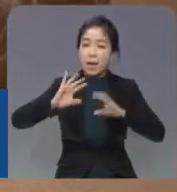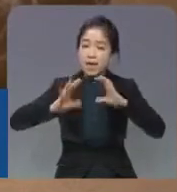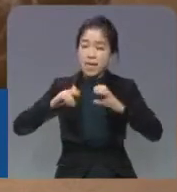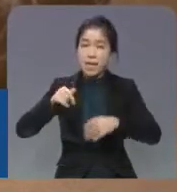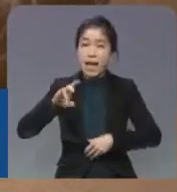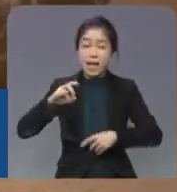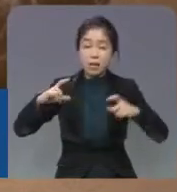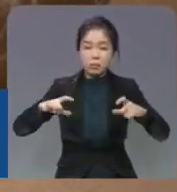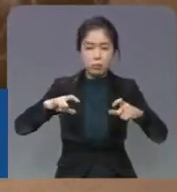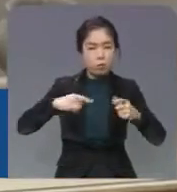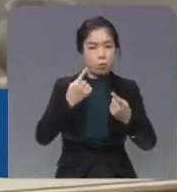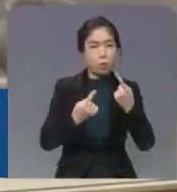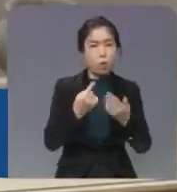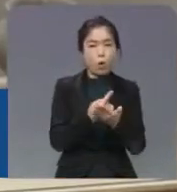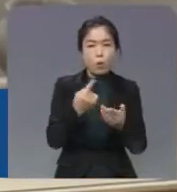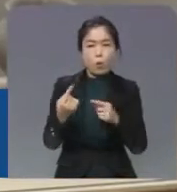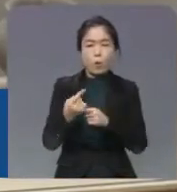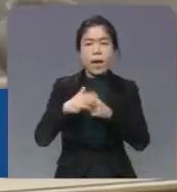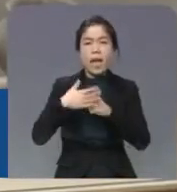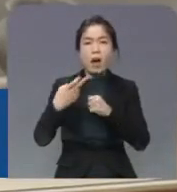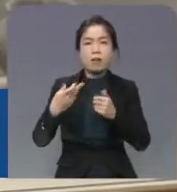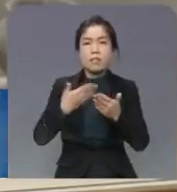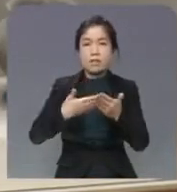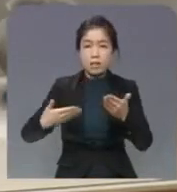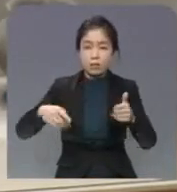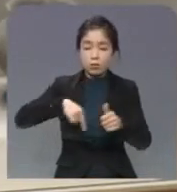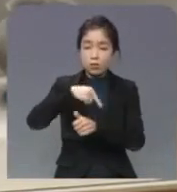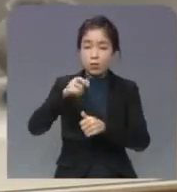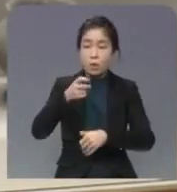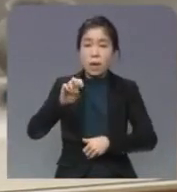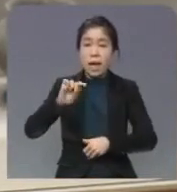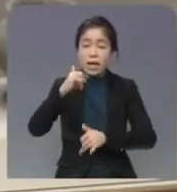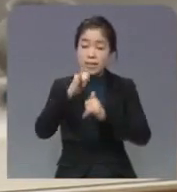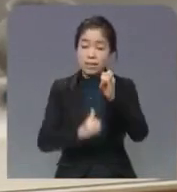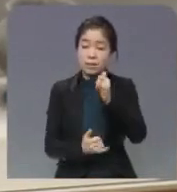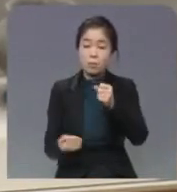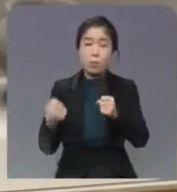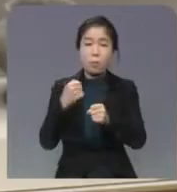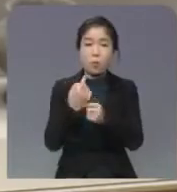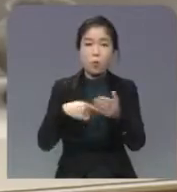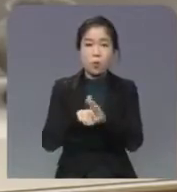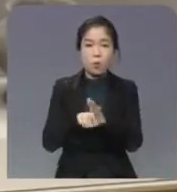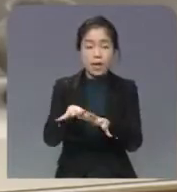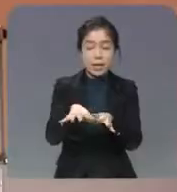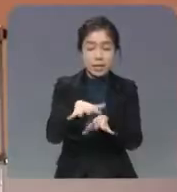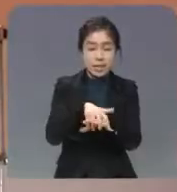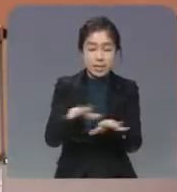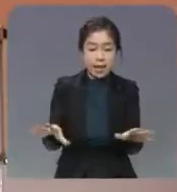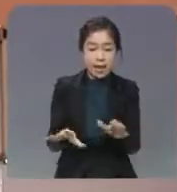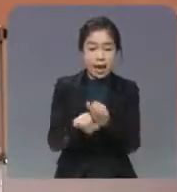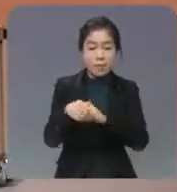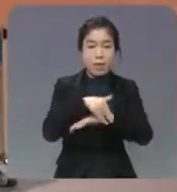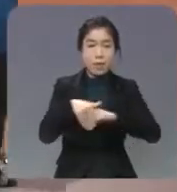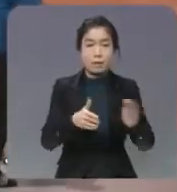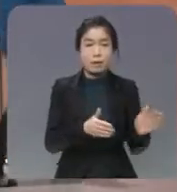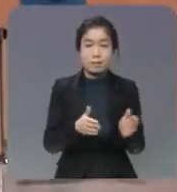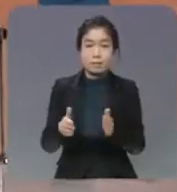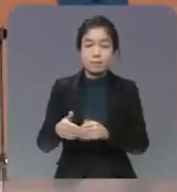소외됐던 영산강 유역 마한 역사문화 복원을 위한 체계적이고 종합적인 계획도 수립하기로